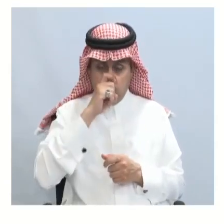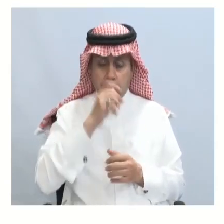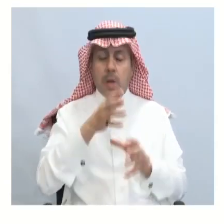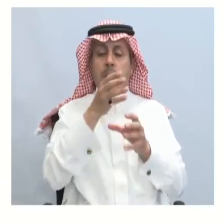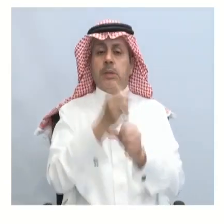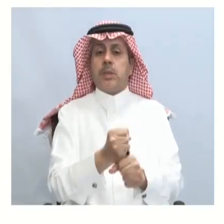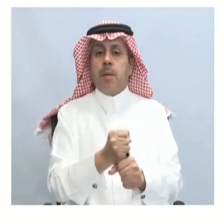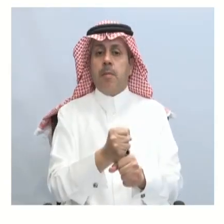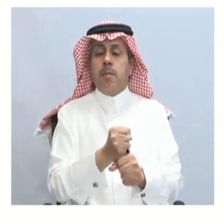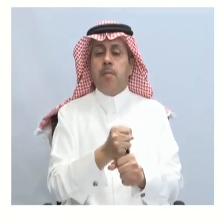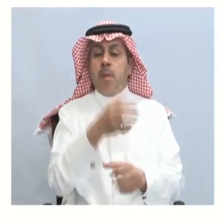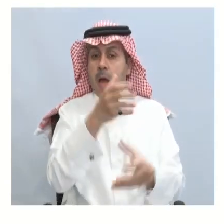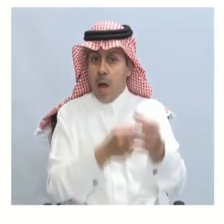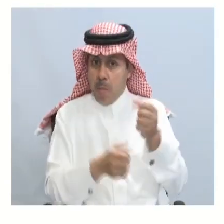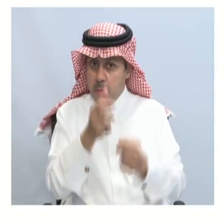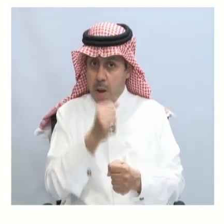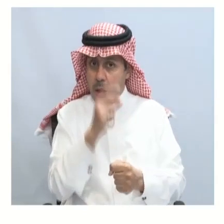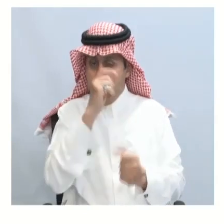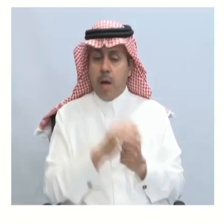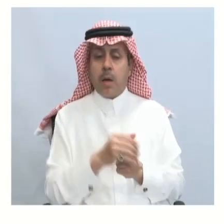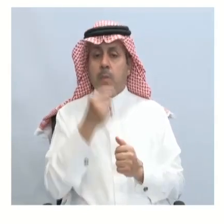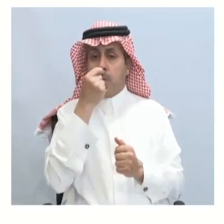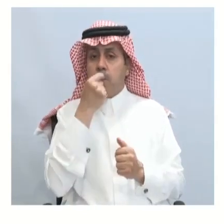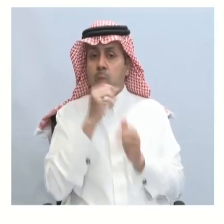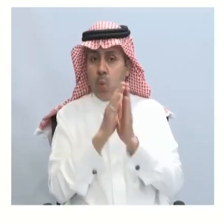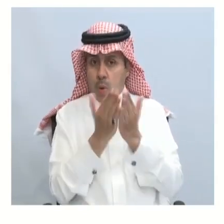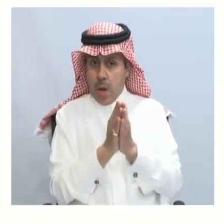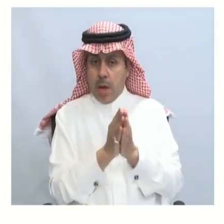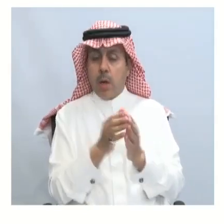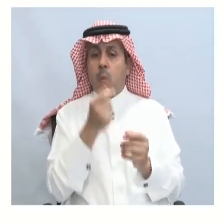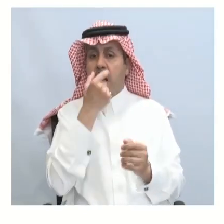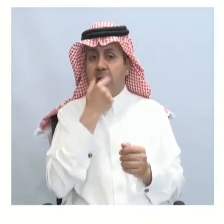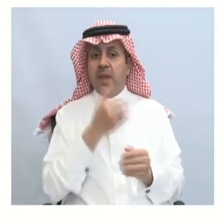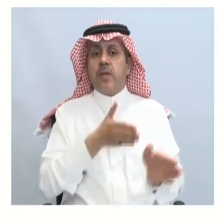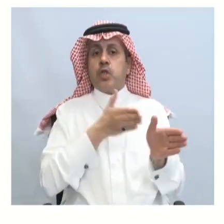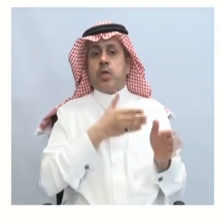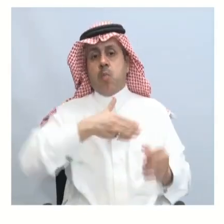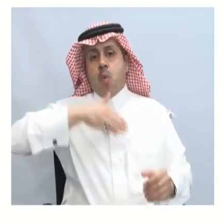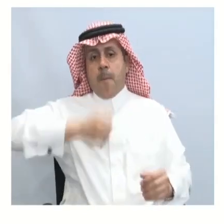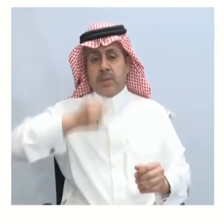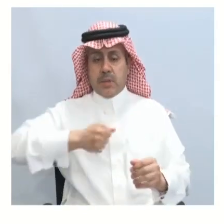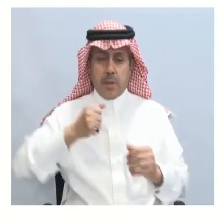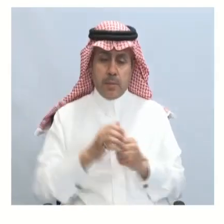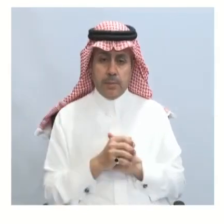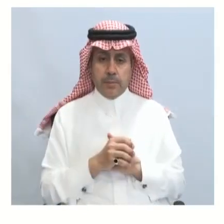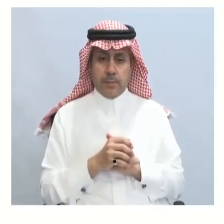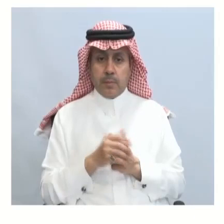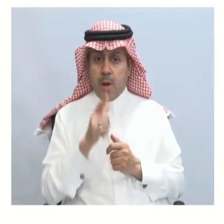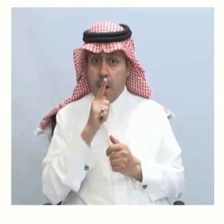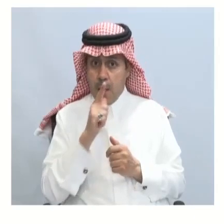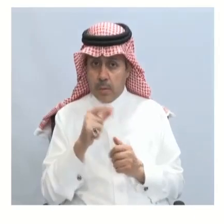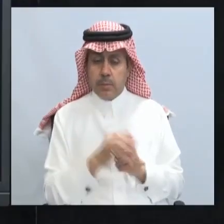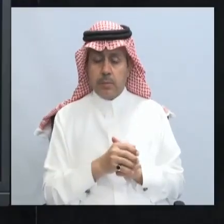بحبل الله وحبل الله عز وجل هو الكتاب الكريم وسنه النبي صلى الله عليه وسلم قال الله